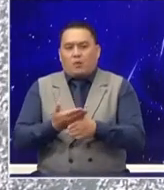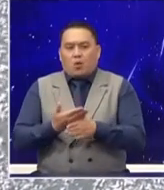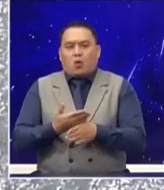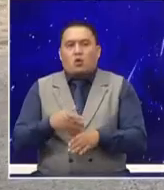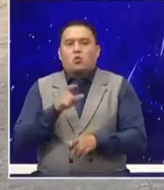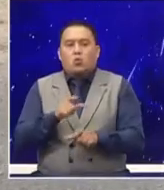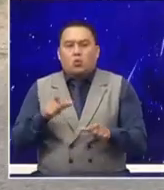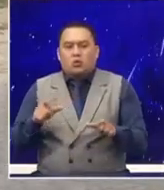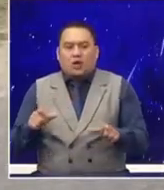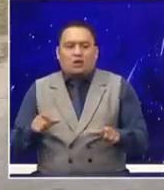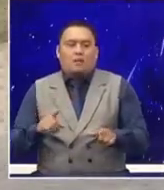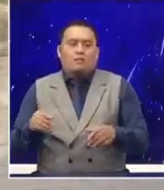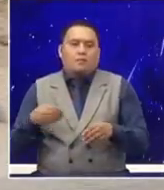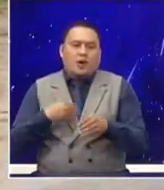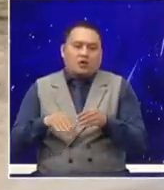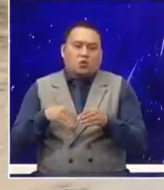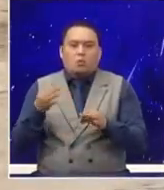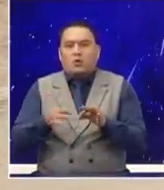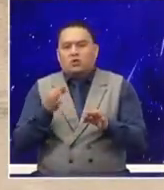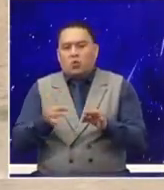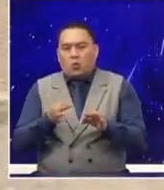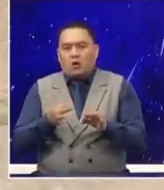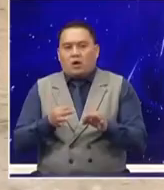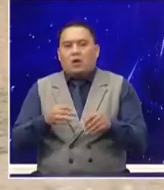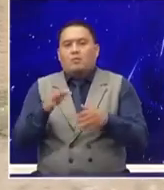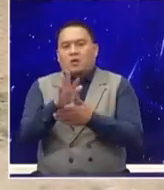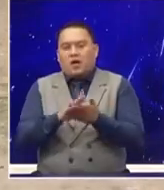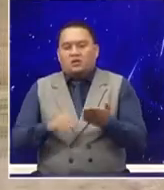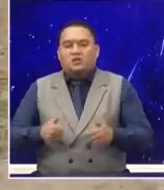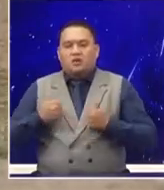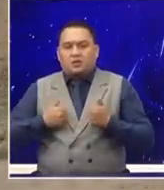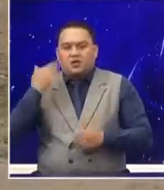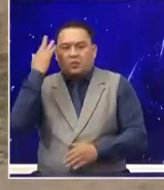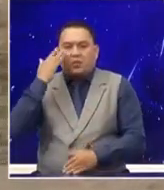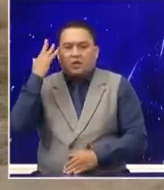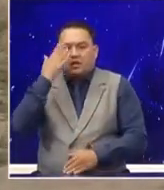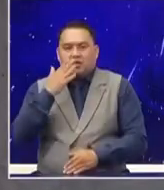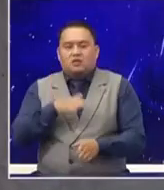ее людям, кому одежду подшить, кому постельное белье, и продолжать стремиться к мечте. А